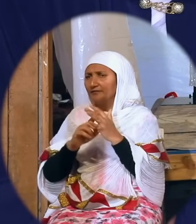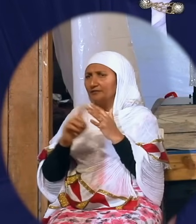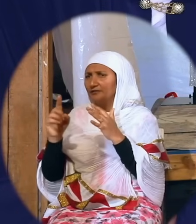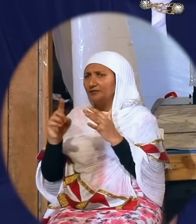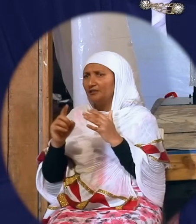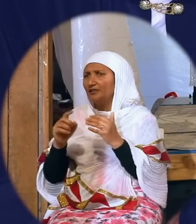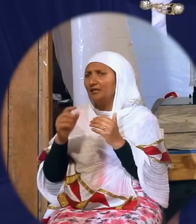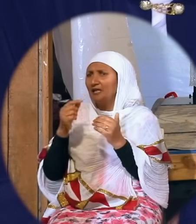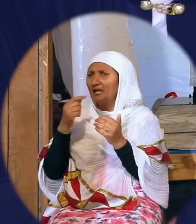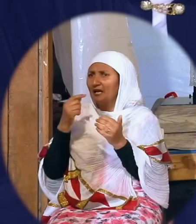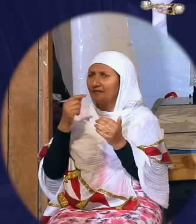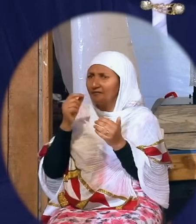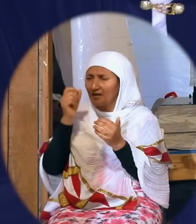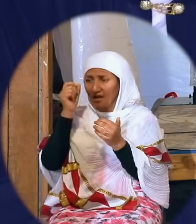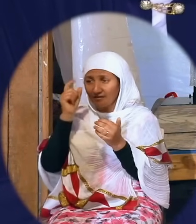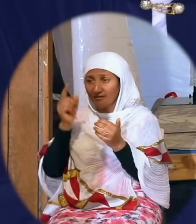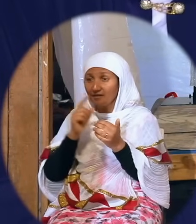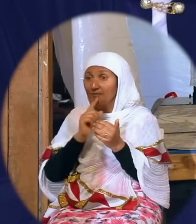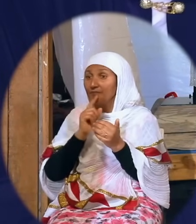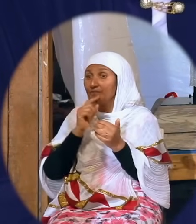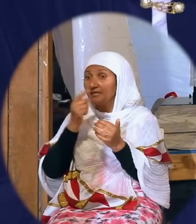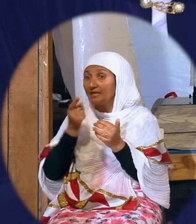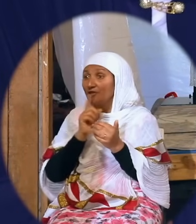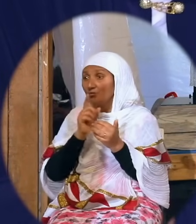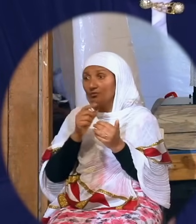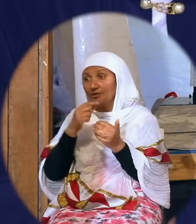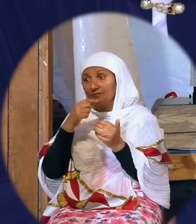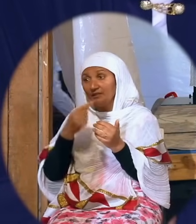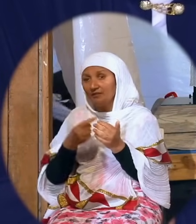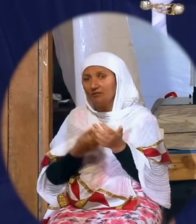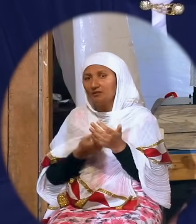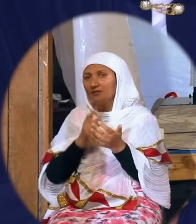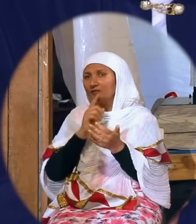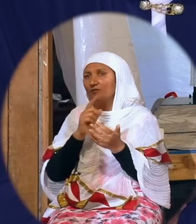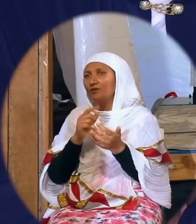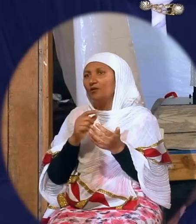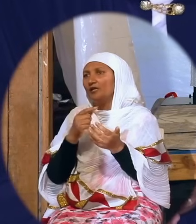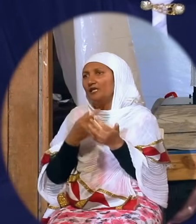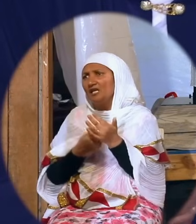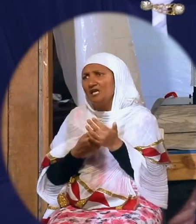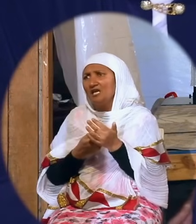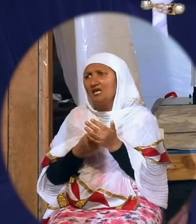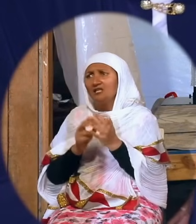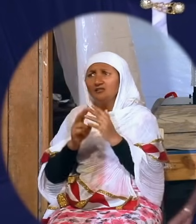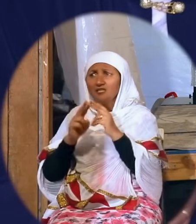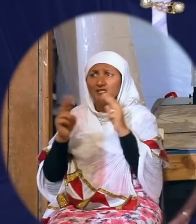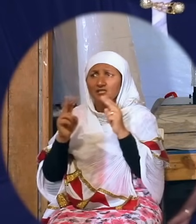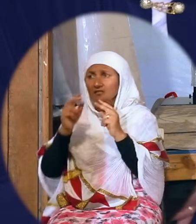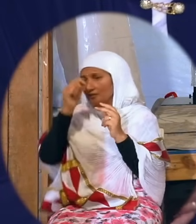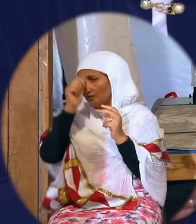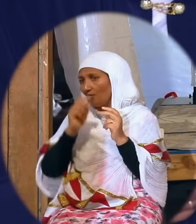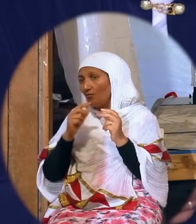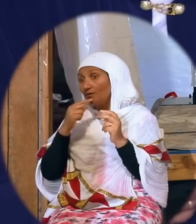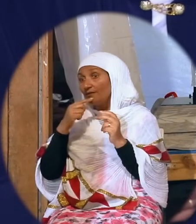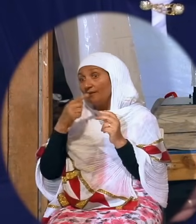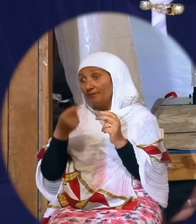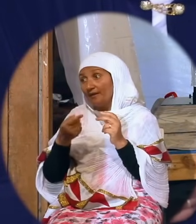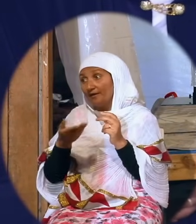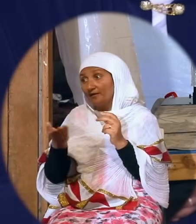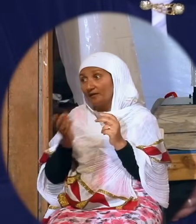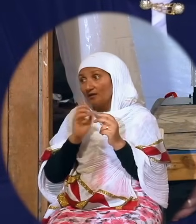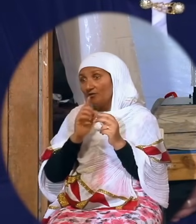ሚለው በጣም አደገኛ አባባሽ ነው አንዳንድ ሰው እንደዚያ ሲለው ራርቶ የሚመለስ ይመስለዋል ይሄ ለትልቅ ሰው የሚባል ነው በዚያ እድሜ ላለ ልጅ ጨርሶ የሚባል ነገር